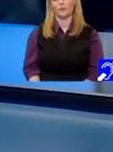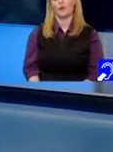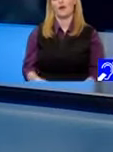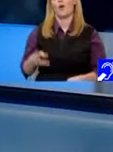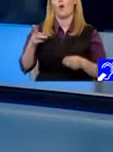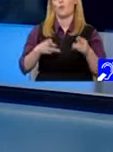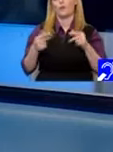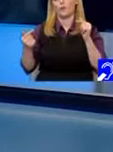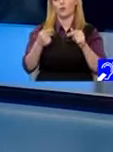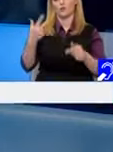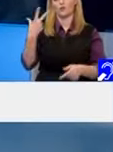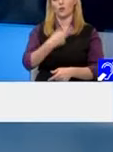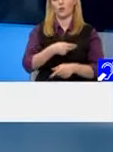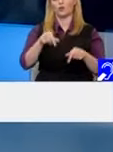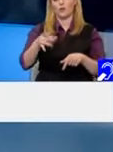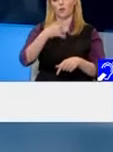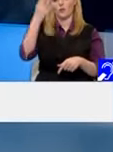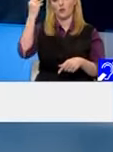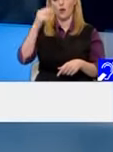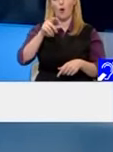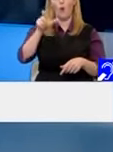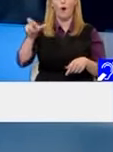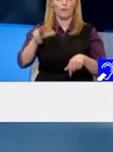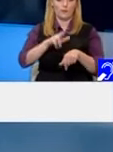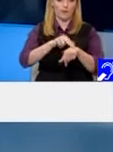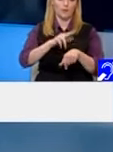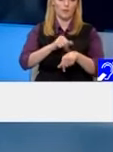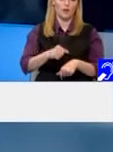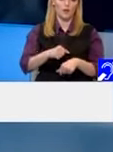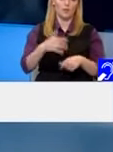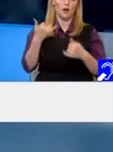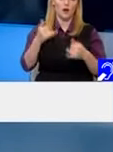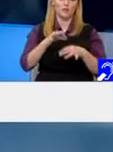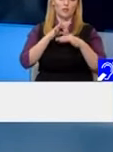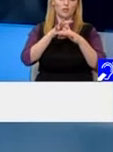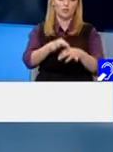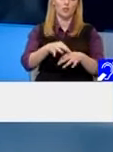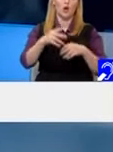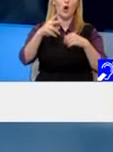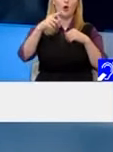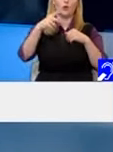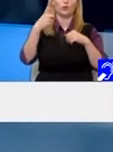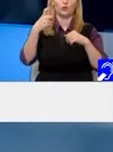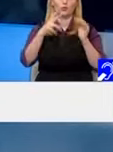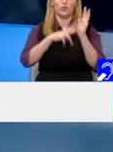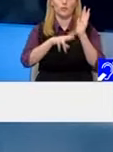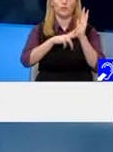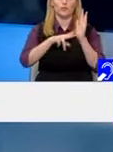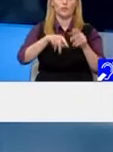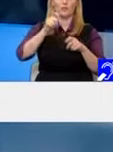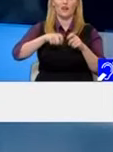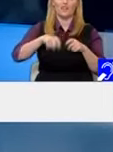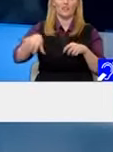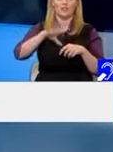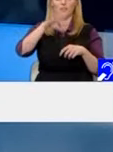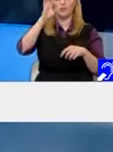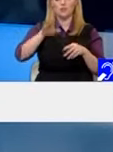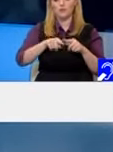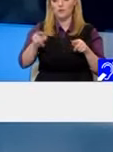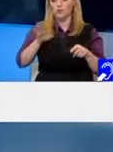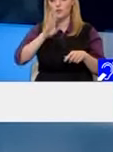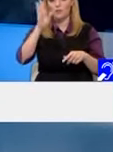Operațiune antidrog de amploare în Republica Moldova, oamenii legii desfășoară peste 170 de percheziții în toată țara. În cursul dimineții au